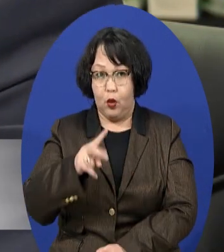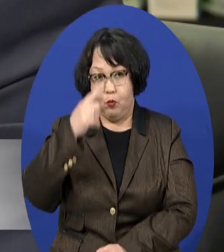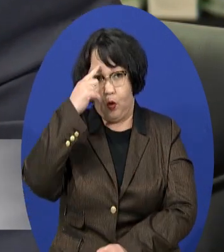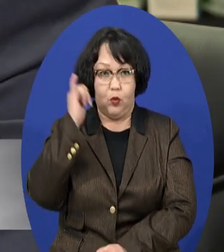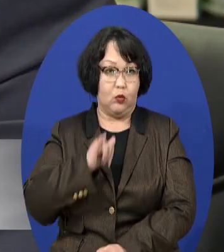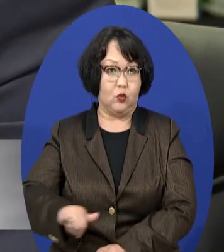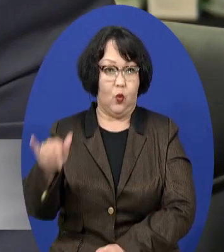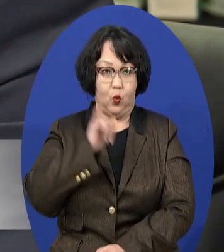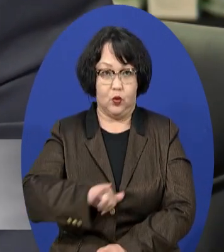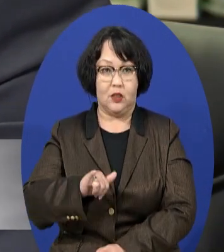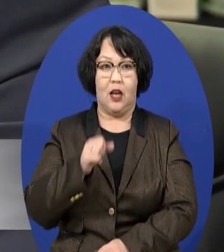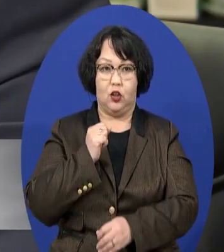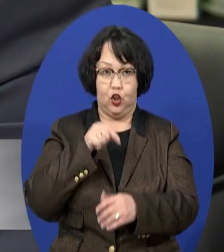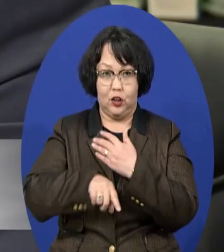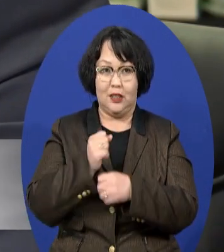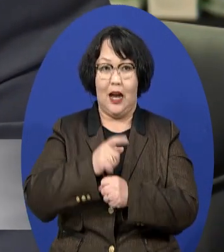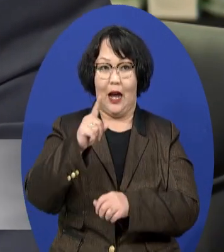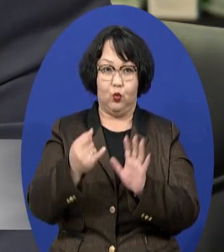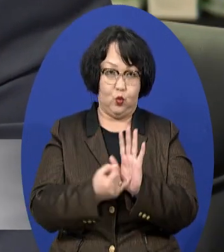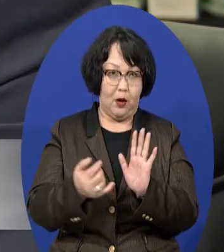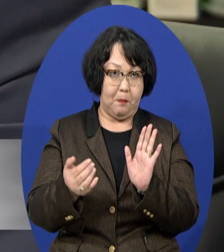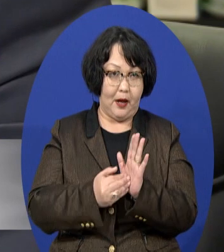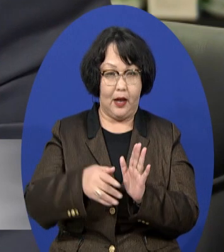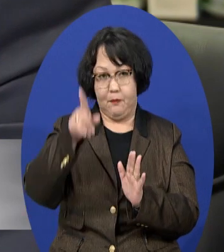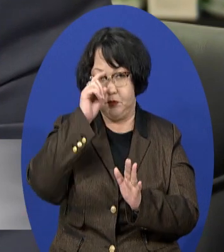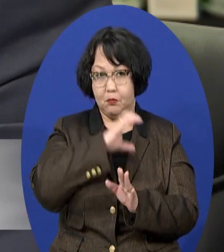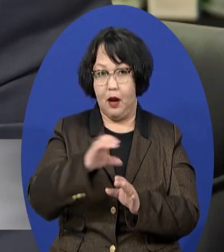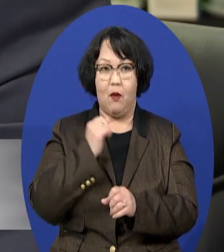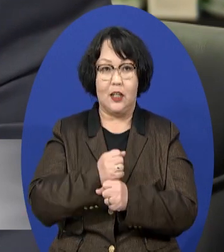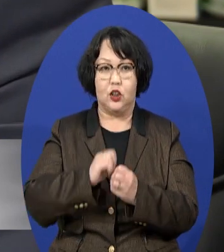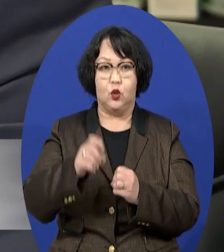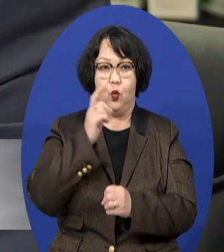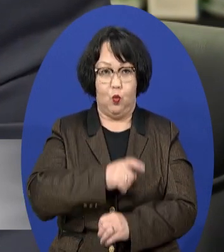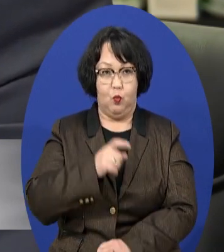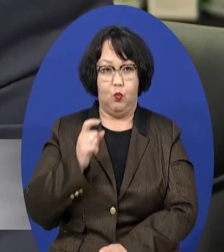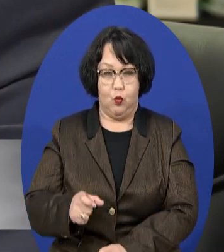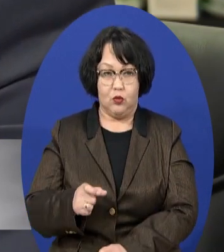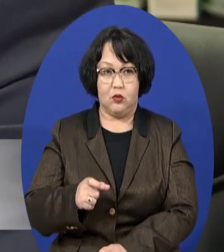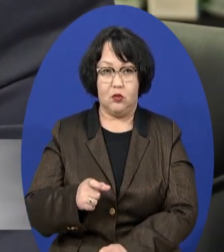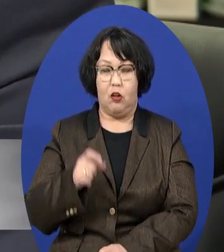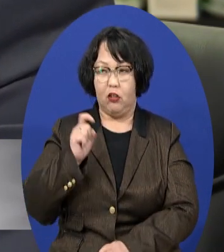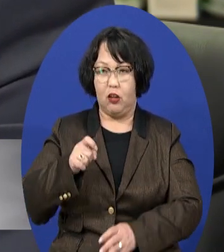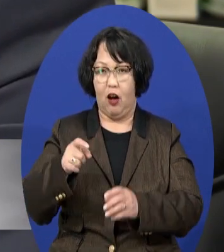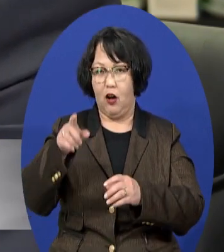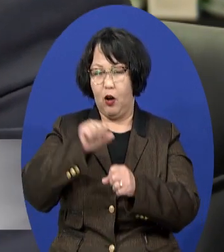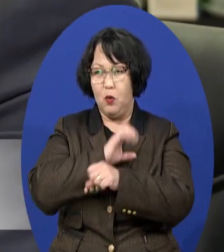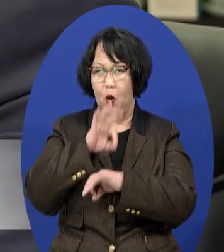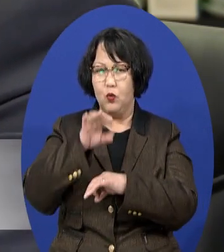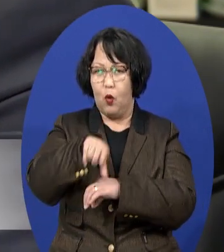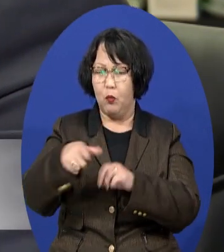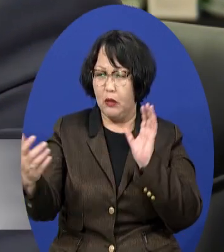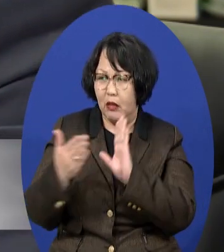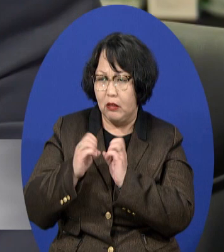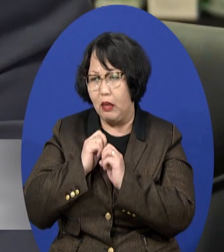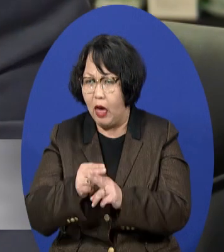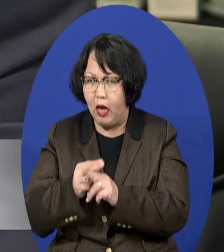одоо ажилч 16,000 эмч сувилгын ажилчид эмнэлгийн ажилчид энэ улаан шугамд ажиллаж байгаа. Гэтэл Улаанбаатар хот